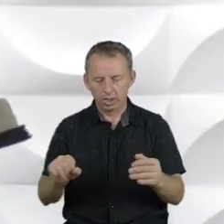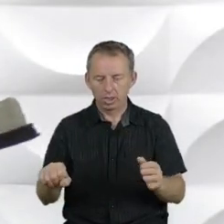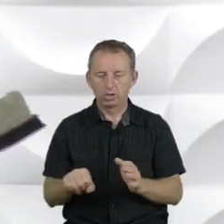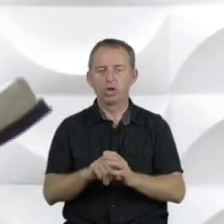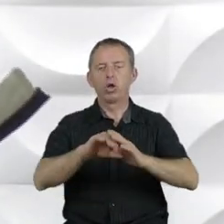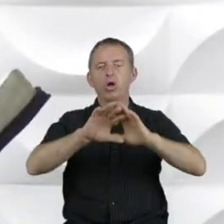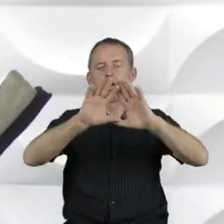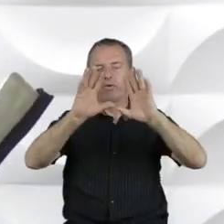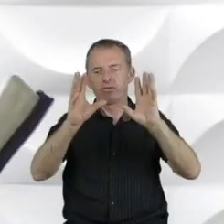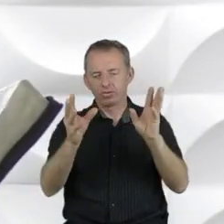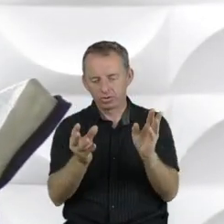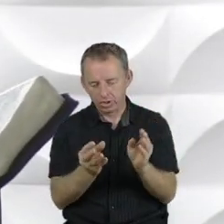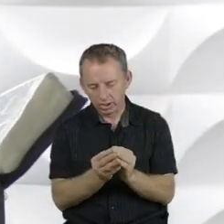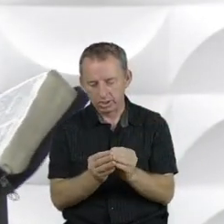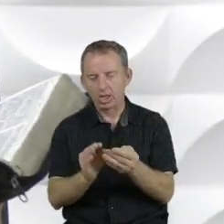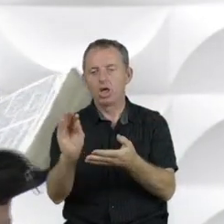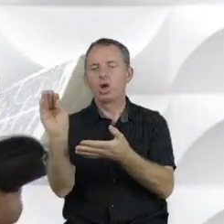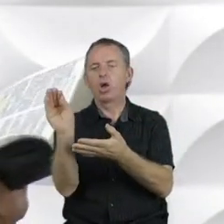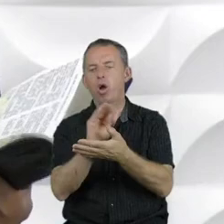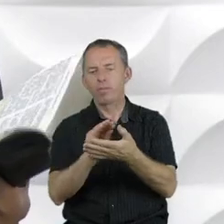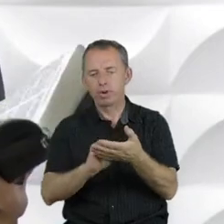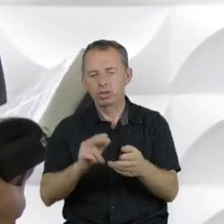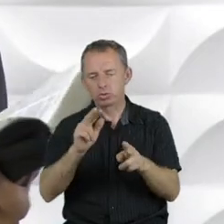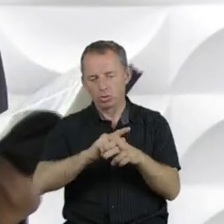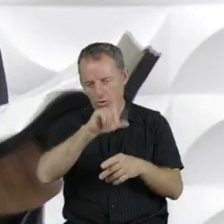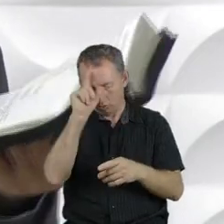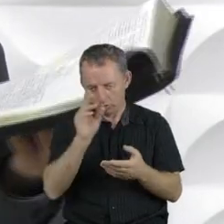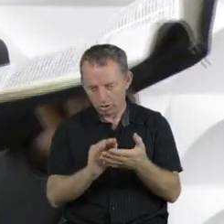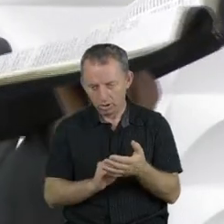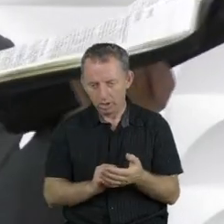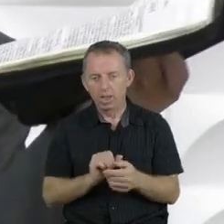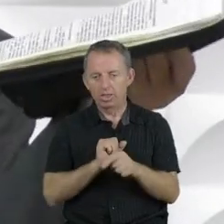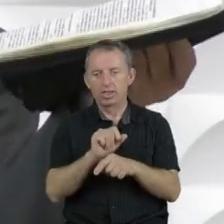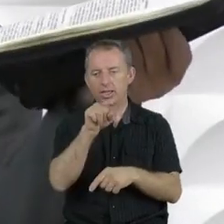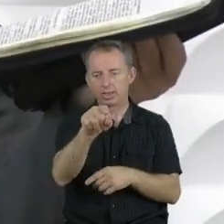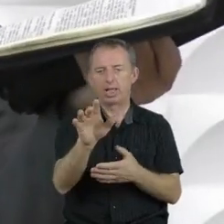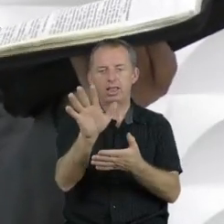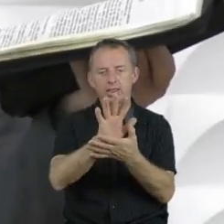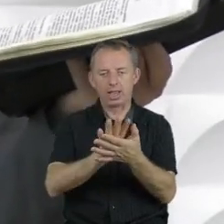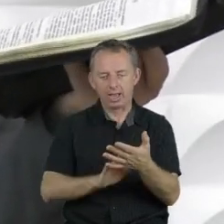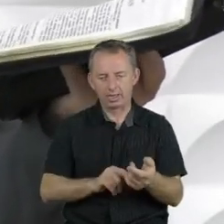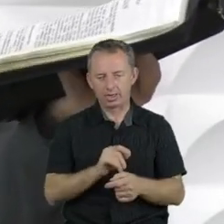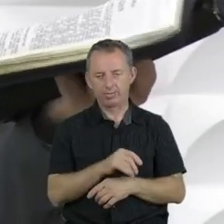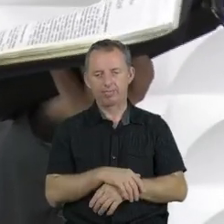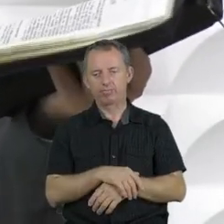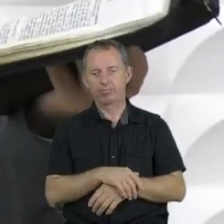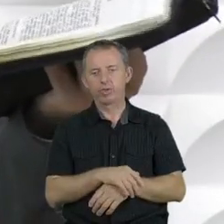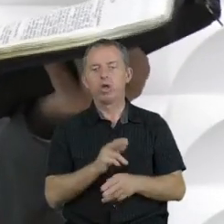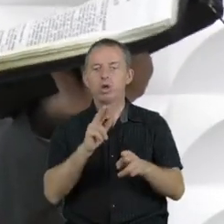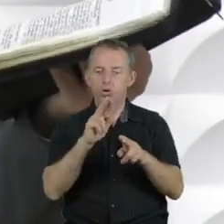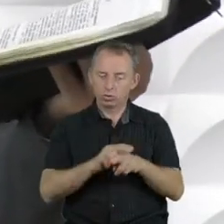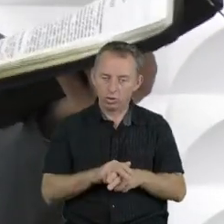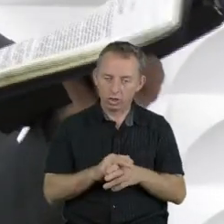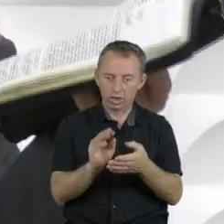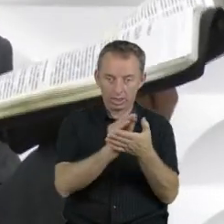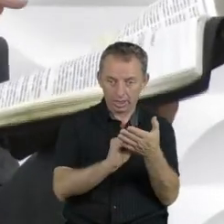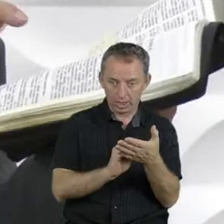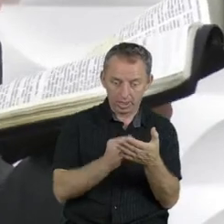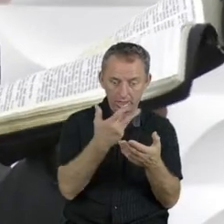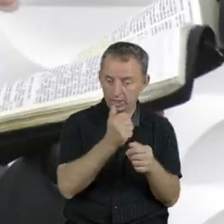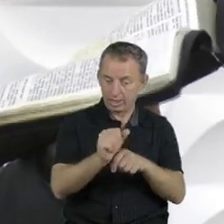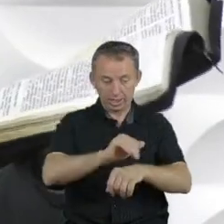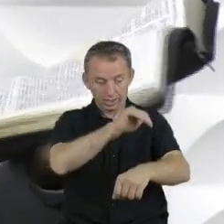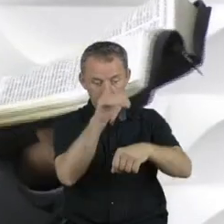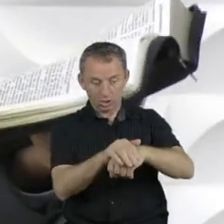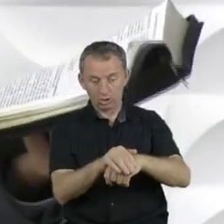wszystkich komentarzy, jakie ludzie napisali, jest ten tekst. Jeżeli któryś komentarz nie jest zgodny z